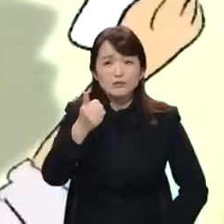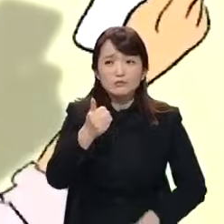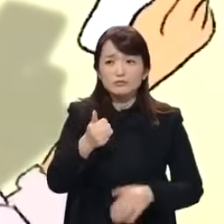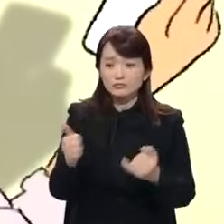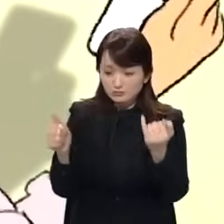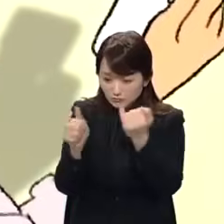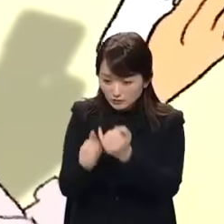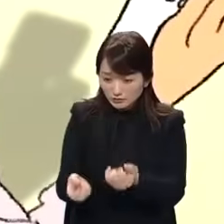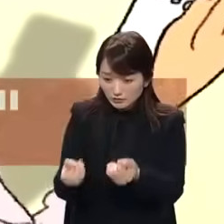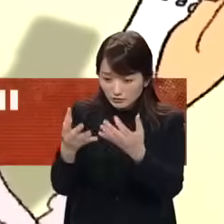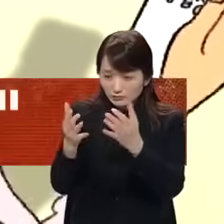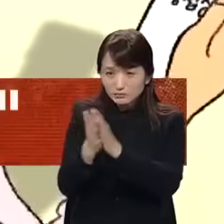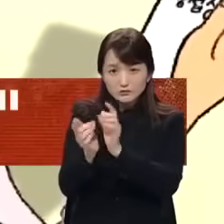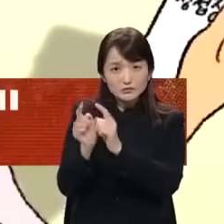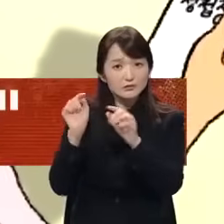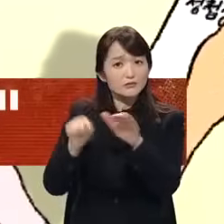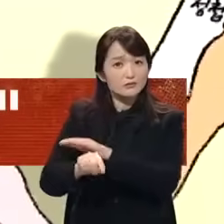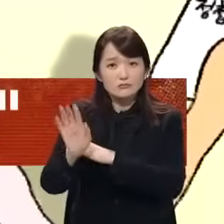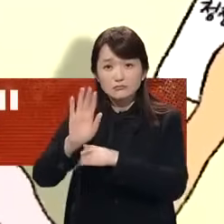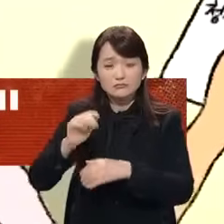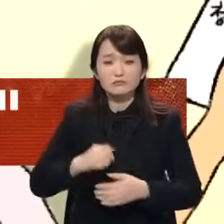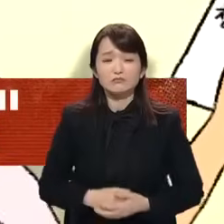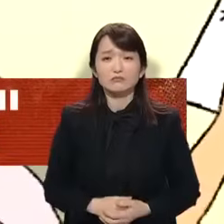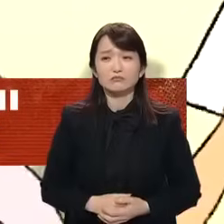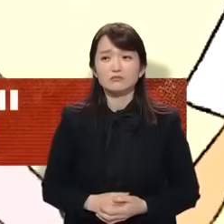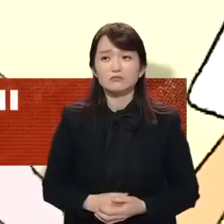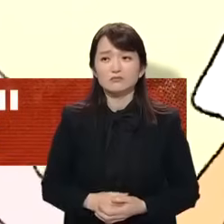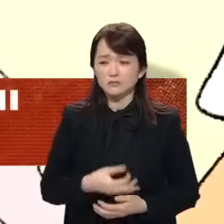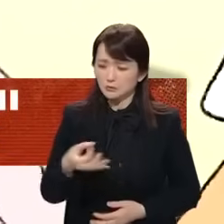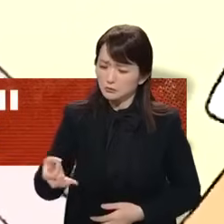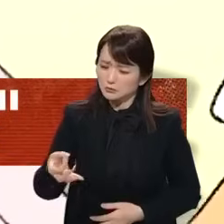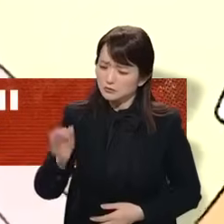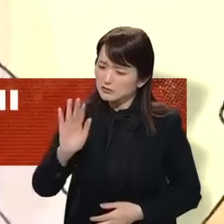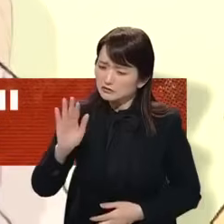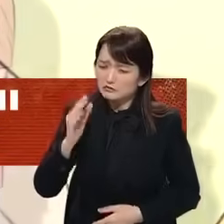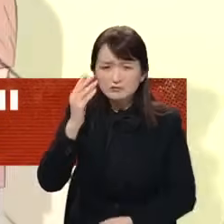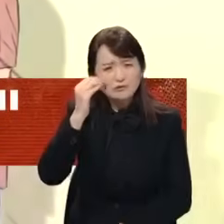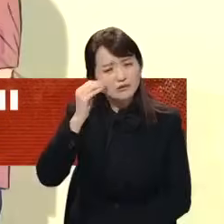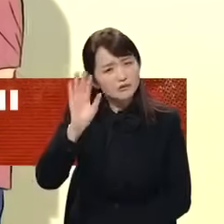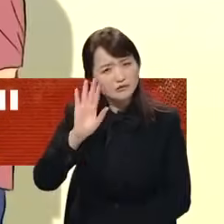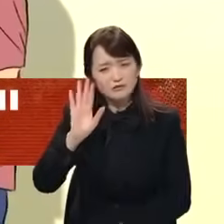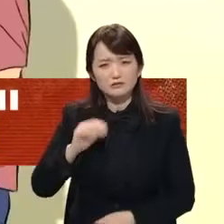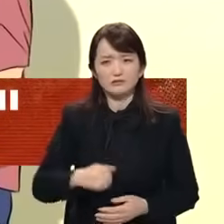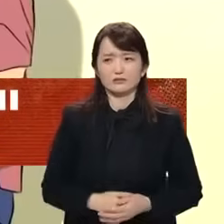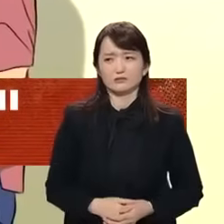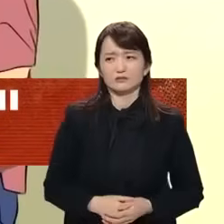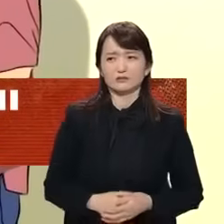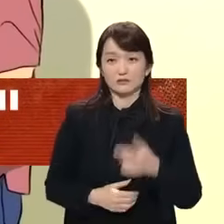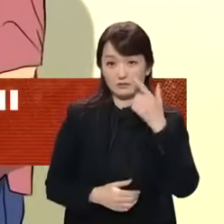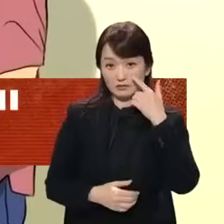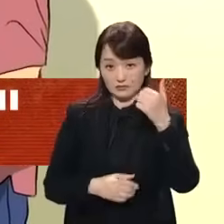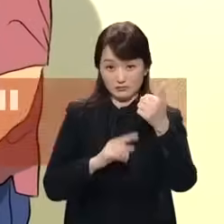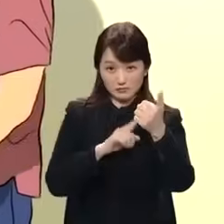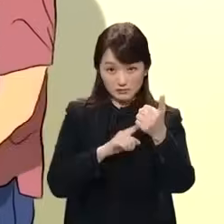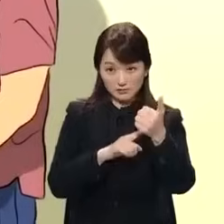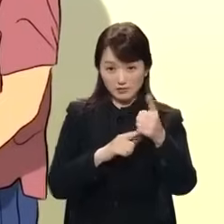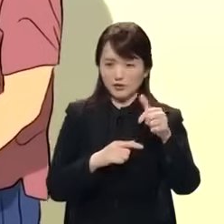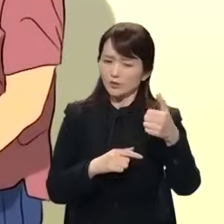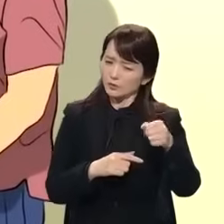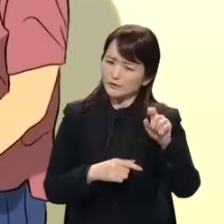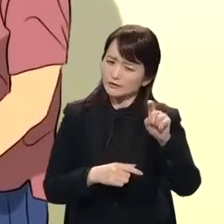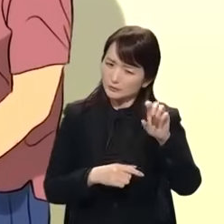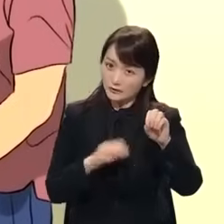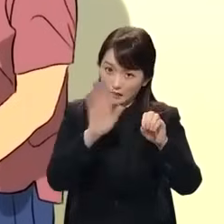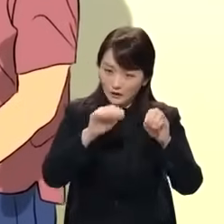결혼식장에 직접 가진 않을 거여서 솔직히 추기 안 해도 이상할게 없다는 생각이라고 합니다 그런데 아버지는 5만 원도 10만